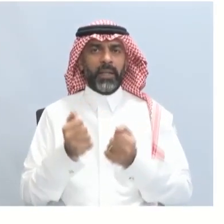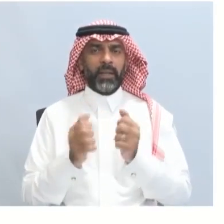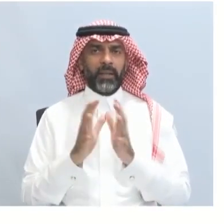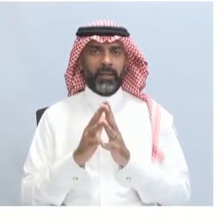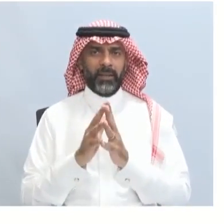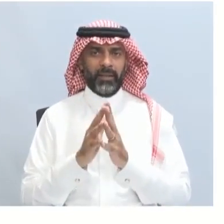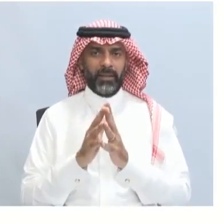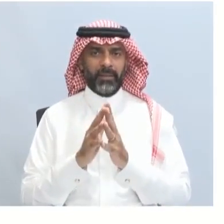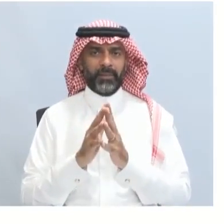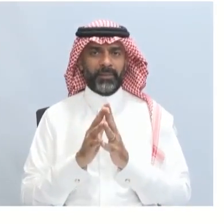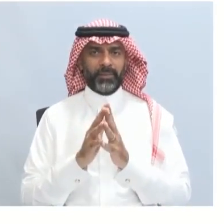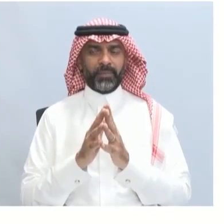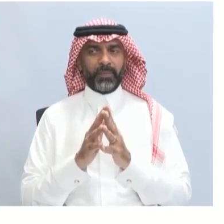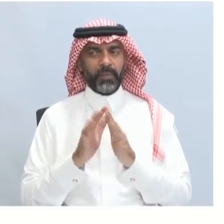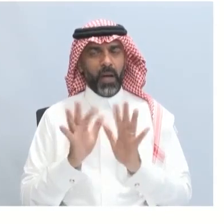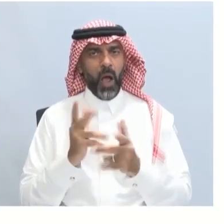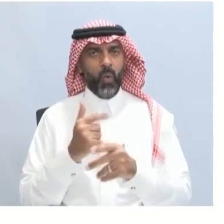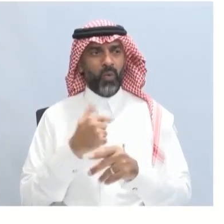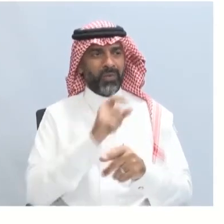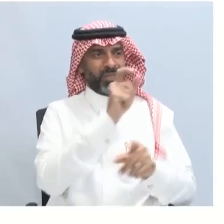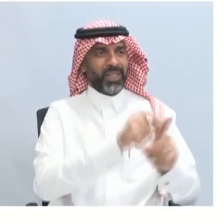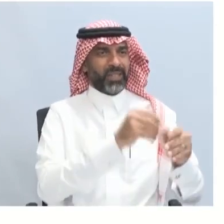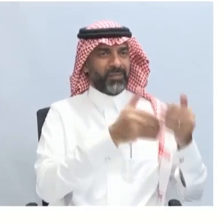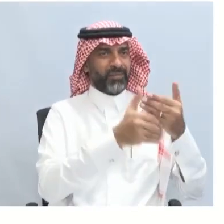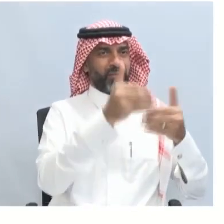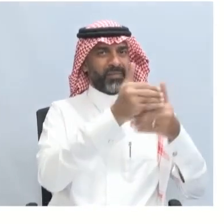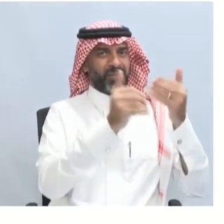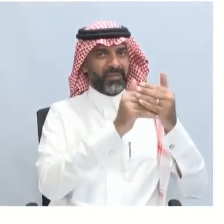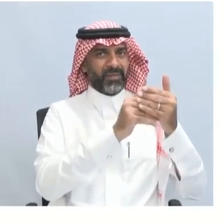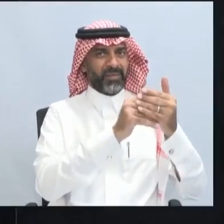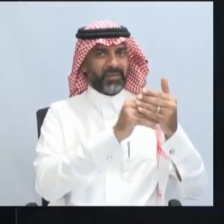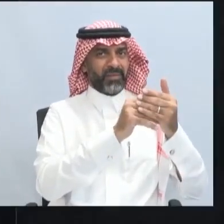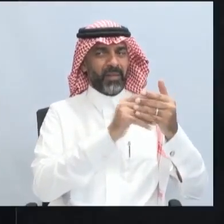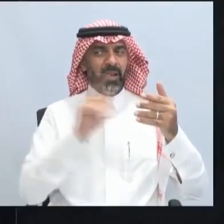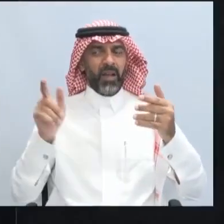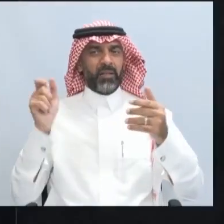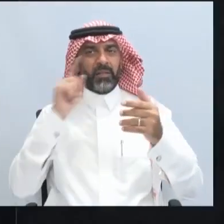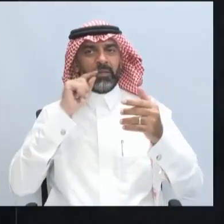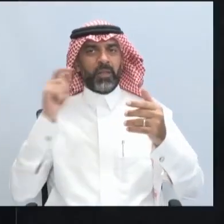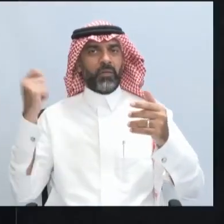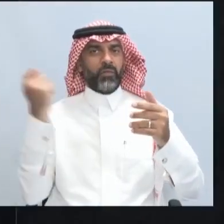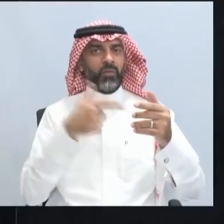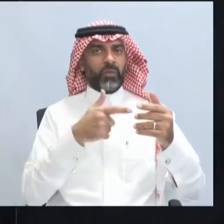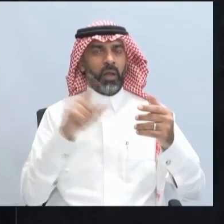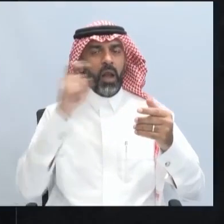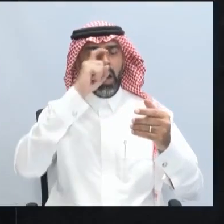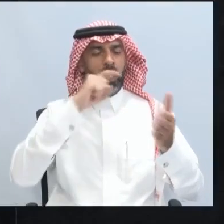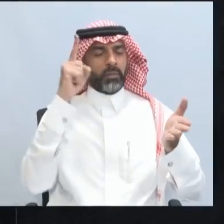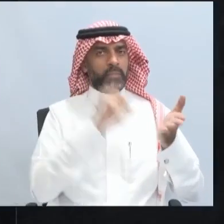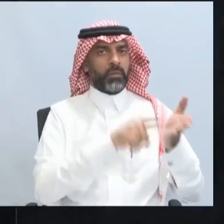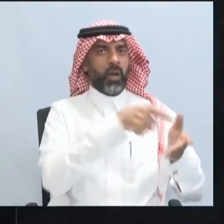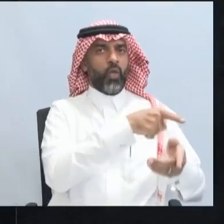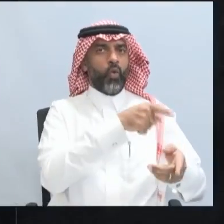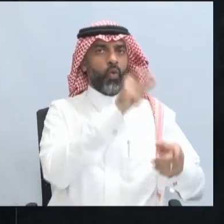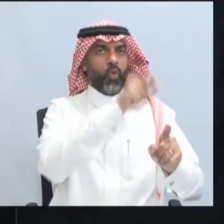علاقه هذا المقاول مع من بذل هذا المال فانه يلتزم وهو المدين اتجاه الدائن في